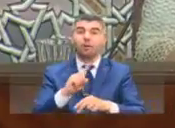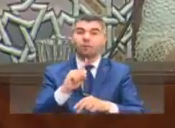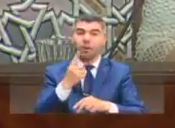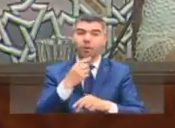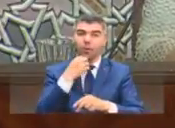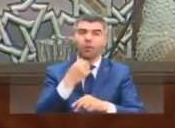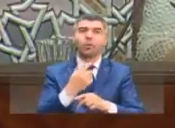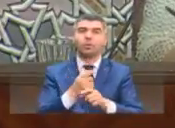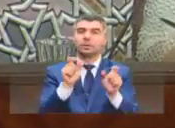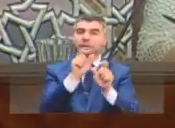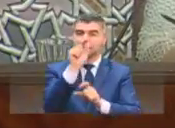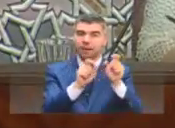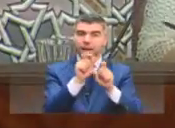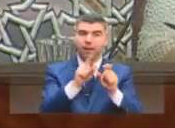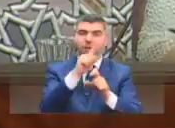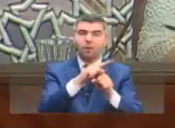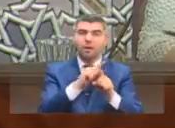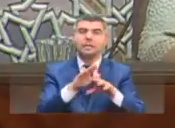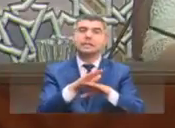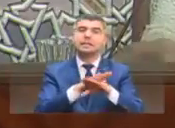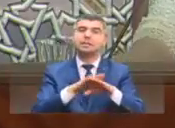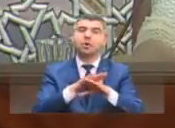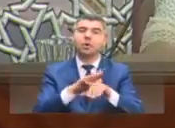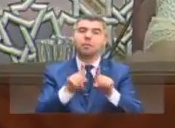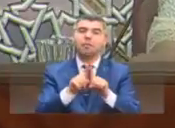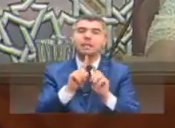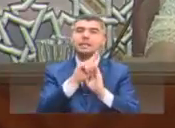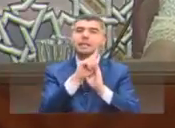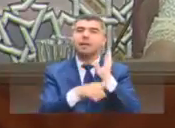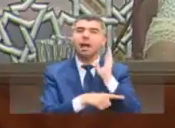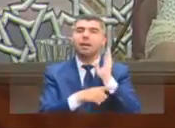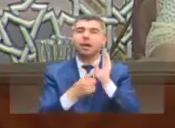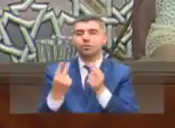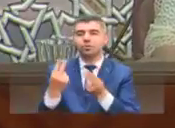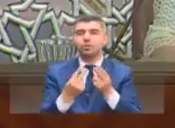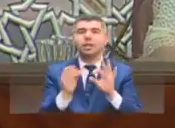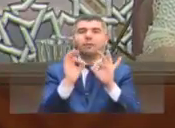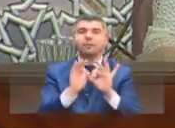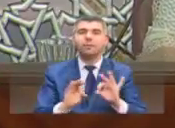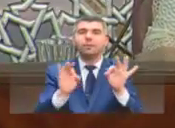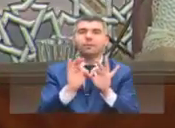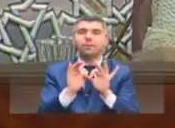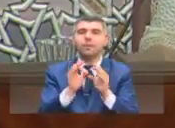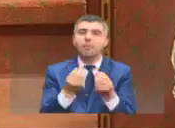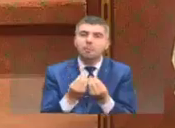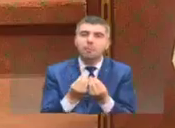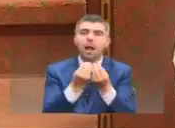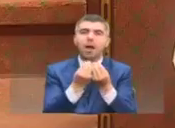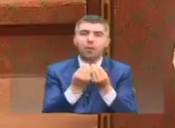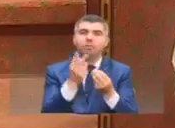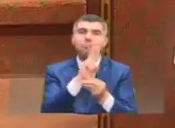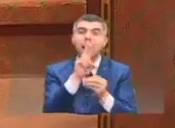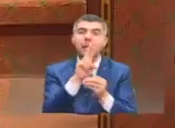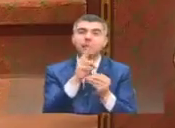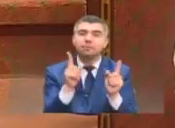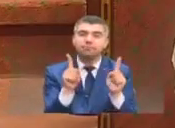أتقدم للسيدة والسادة النواب باعتذاري على الغياب الاضطراري في الأسبوع الفارط نتيجة ذلك لاجتماع رسمي.